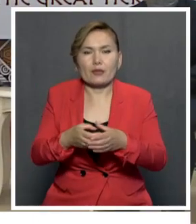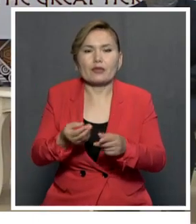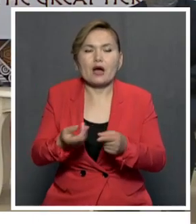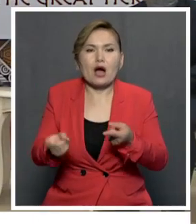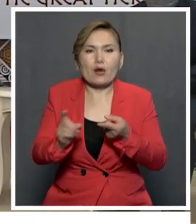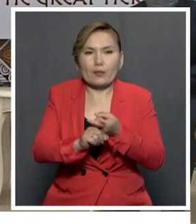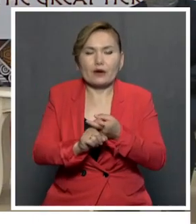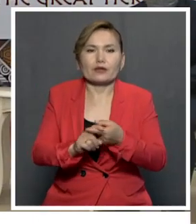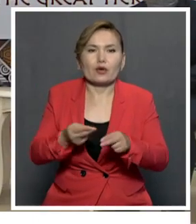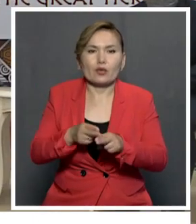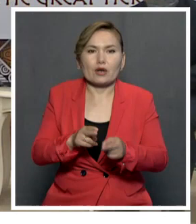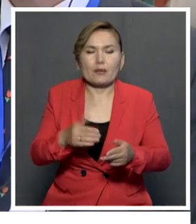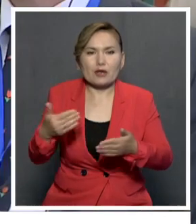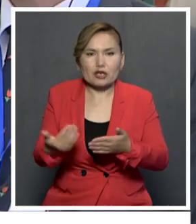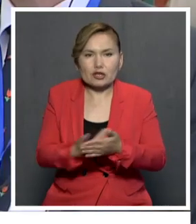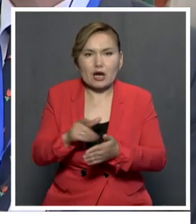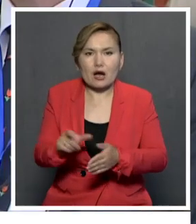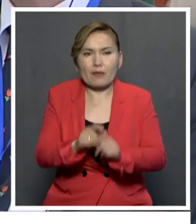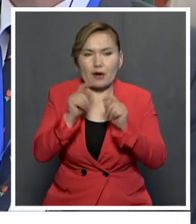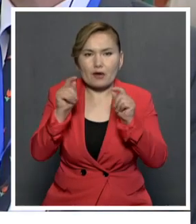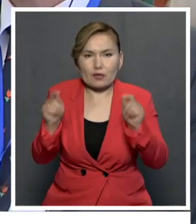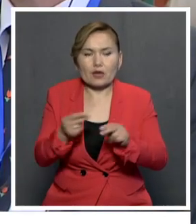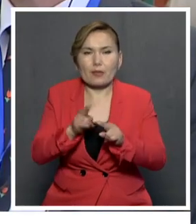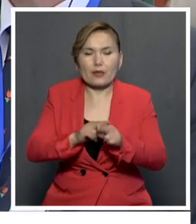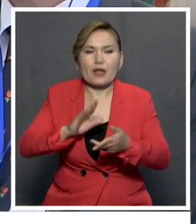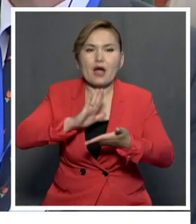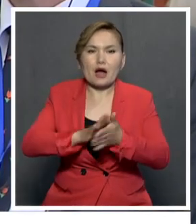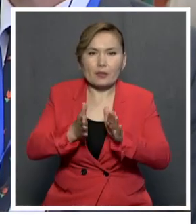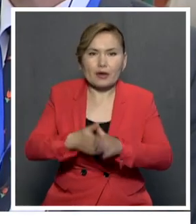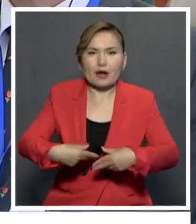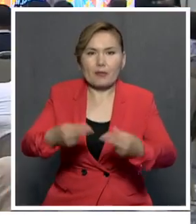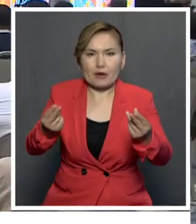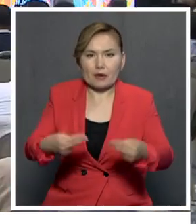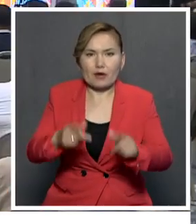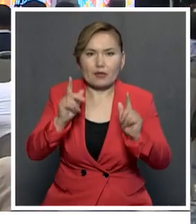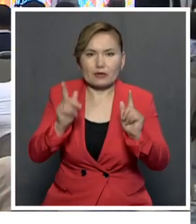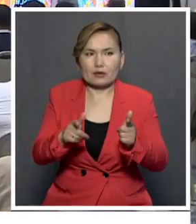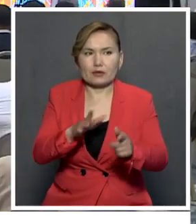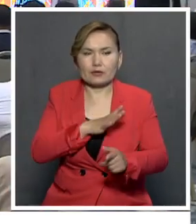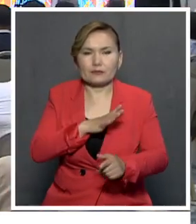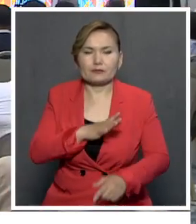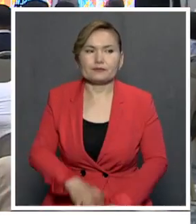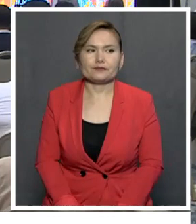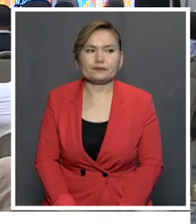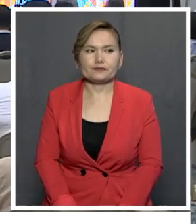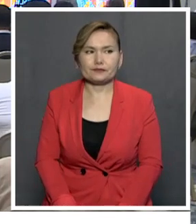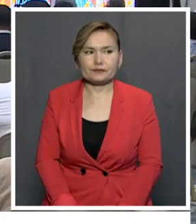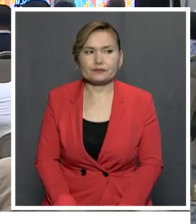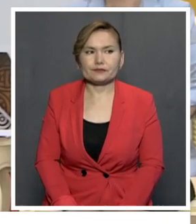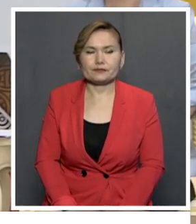арасында Ұлы Жібек жолы бойында жаңа туристік өнімдерді қалыптастыру бойынша ынтымақтастық туралы бірқатар меморандумдарға қол қойылды.